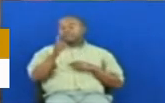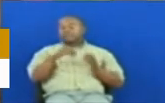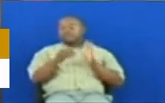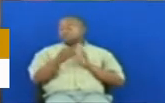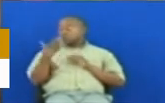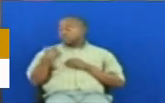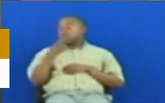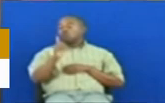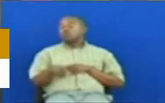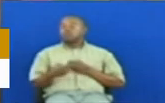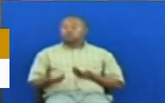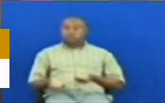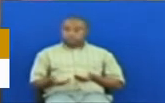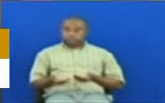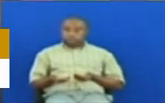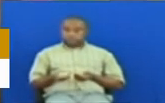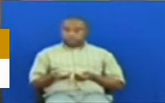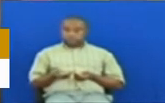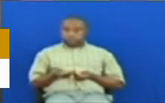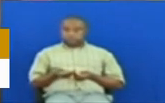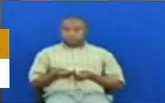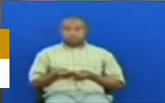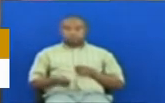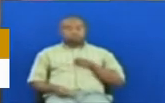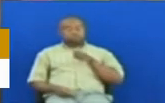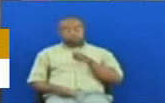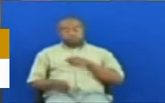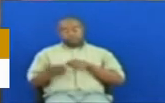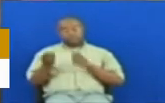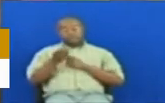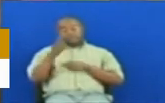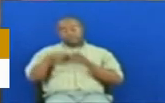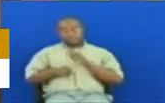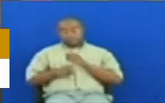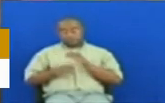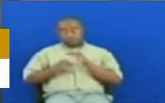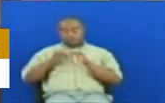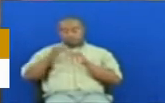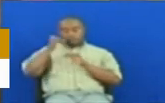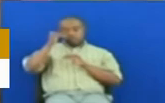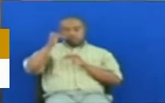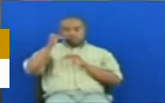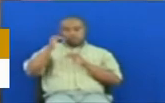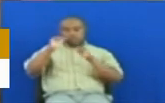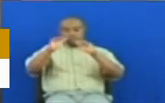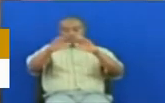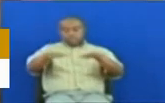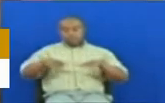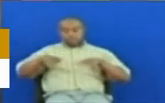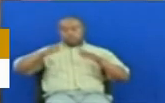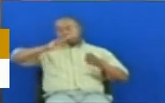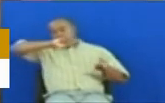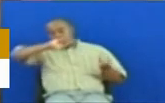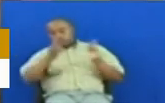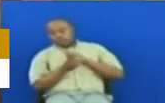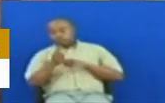iliyopita, na kama tulivyosema imekwenda mpaka kwenye ngazi ya Baraza la Mapinduzi Zanzibar.